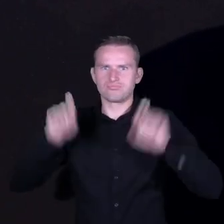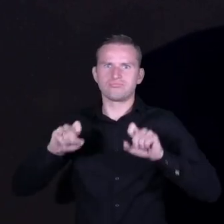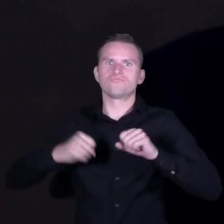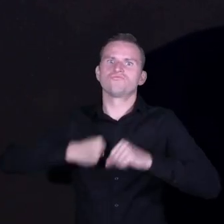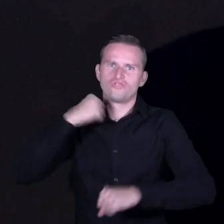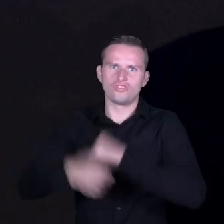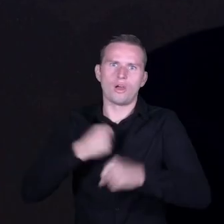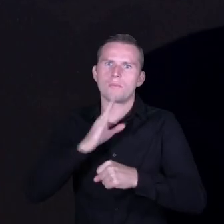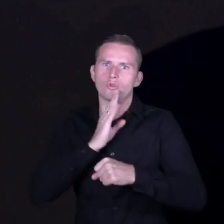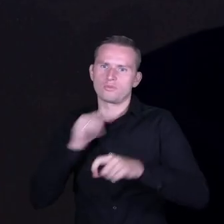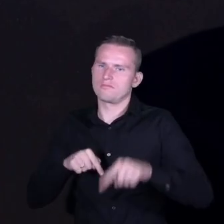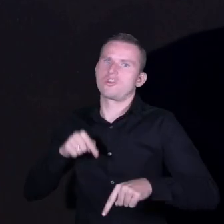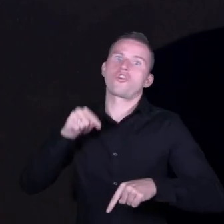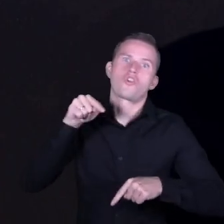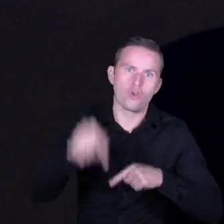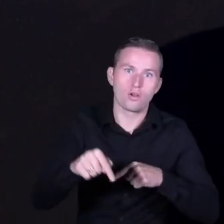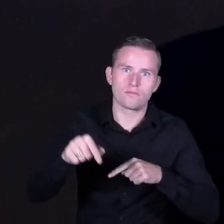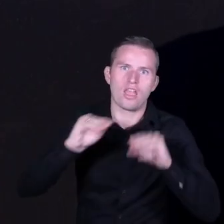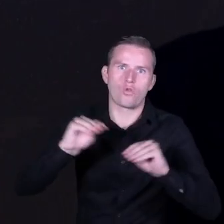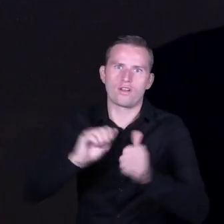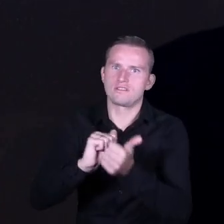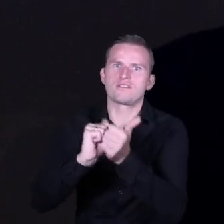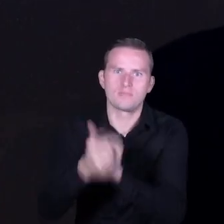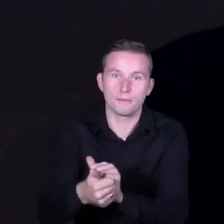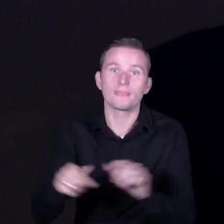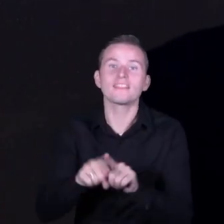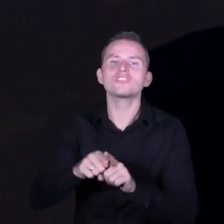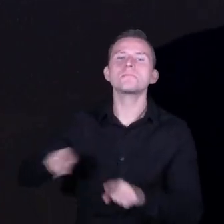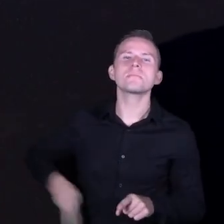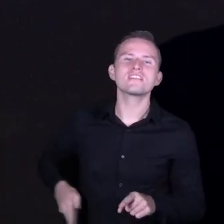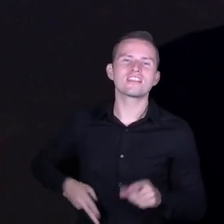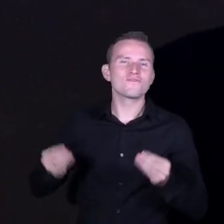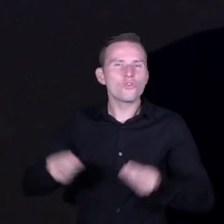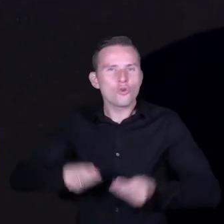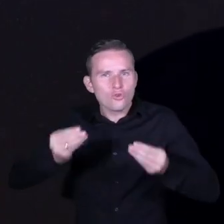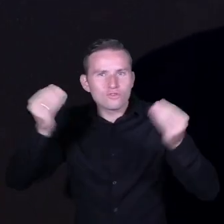tę edukację zmieniać. Również Ministerstwo Rozwoju za ogrom wysiłku i